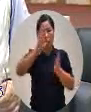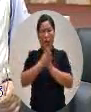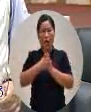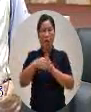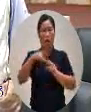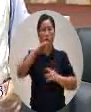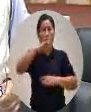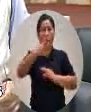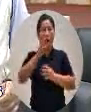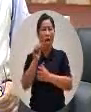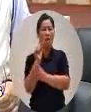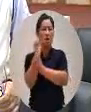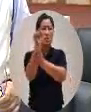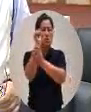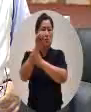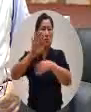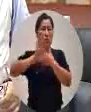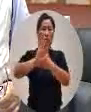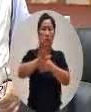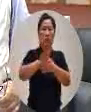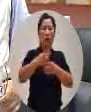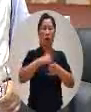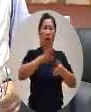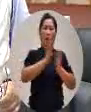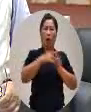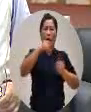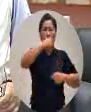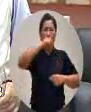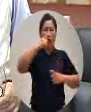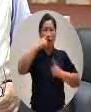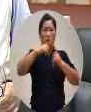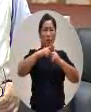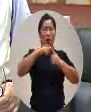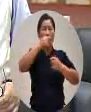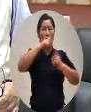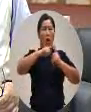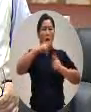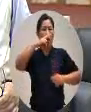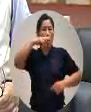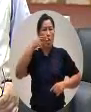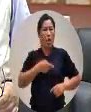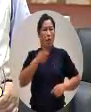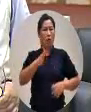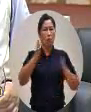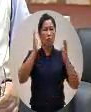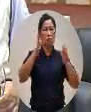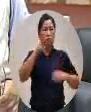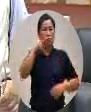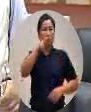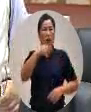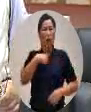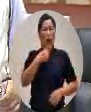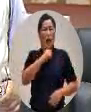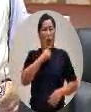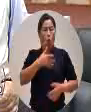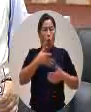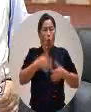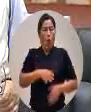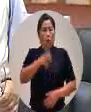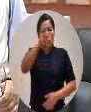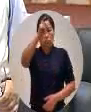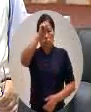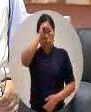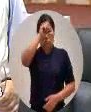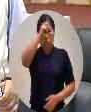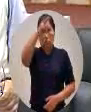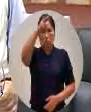這是一個很嚴重的請你正視這個問題我是以中心長我希望我們警察局